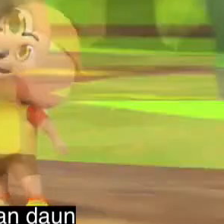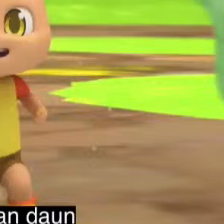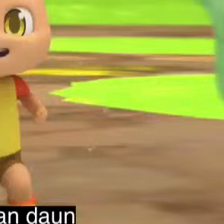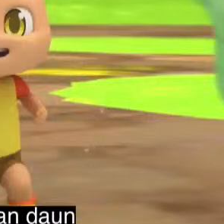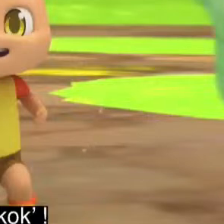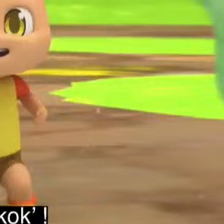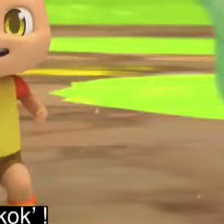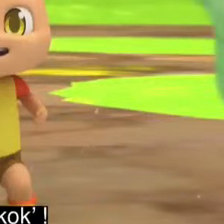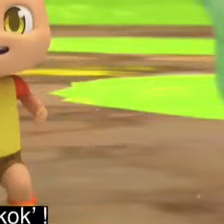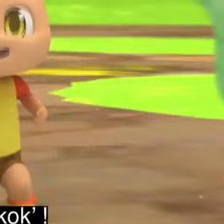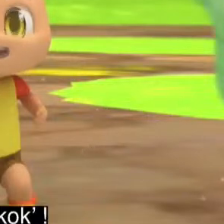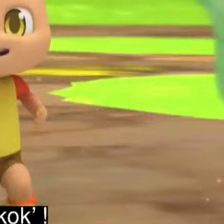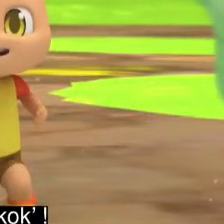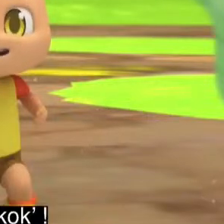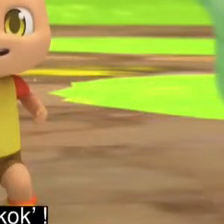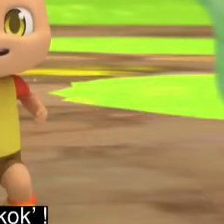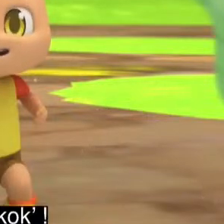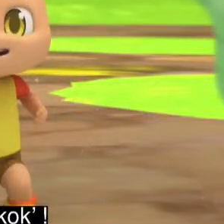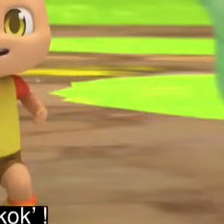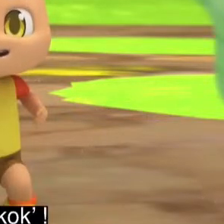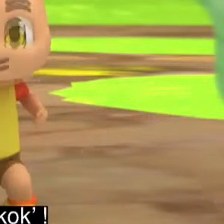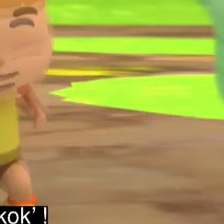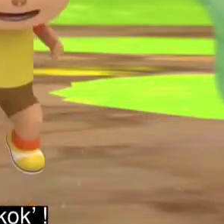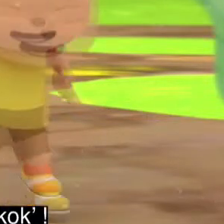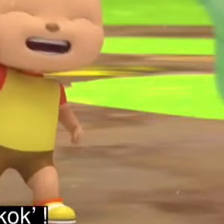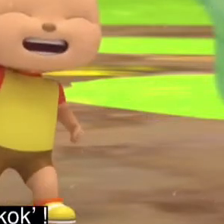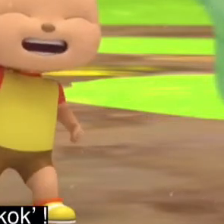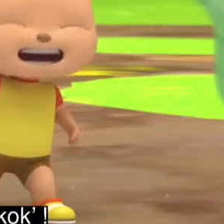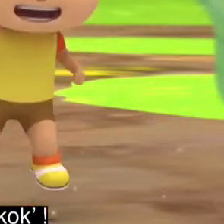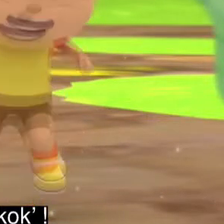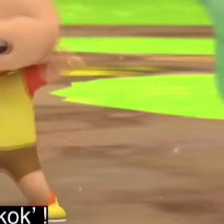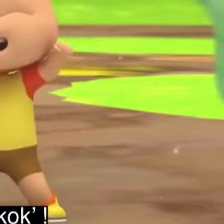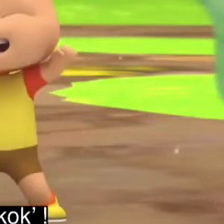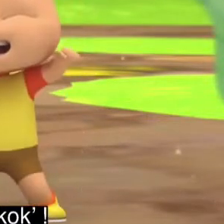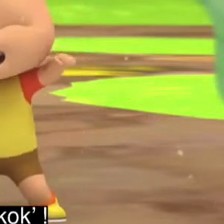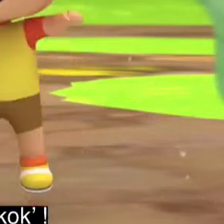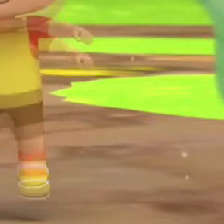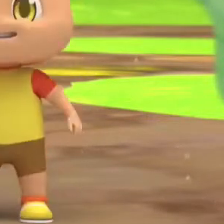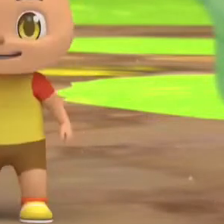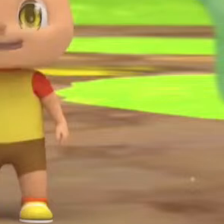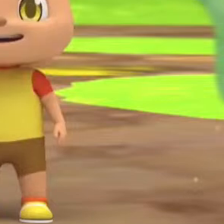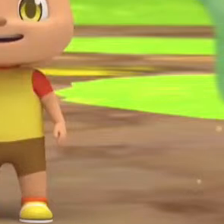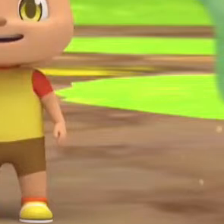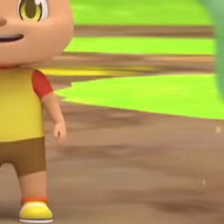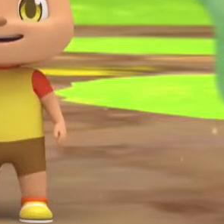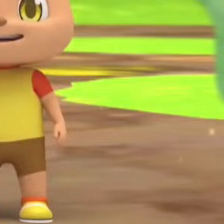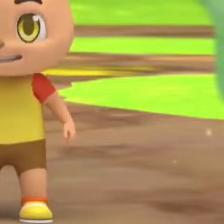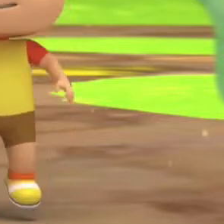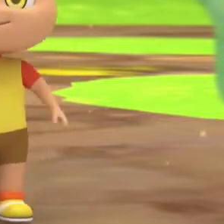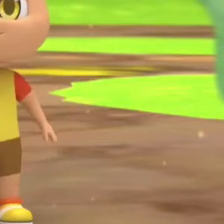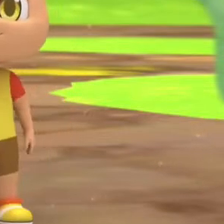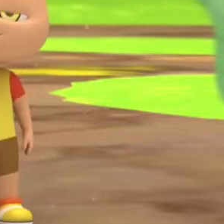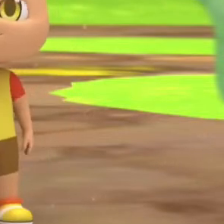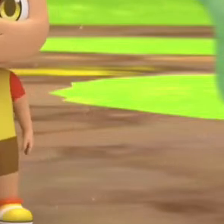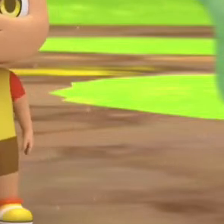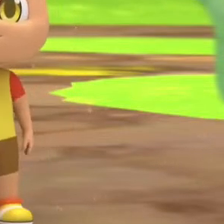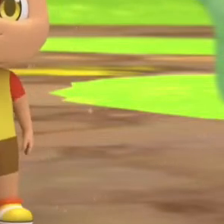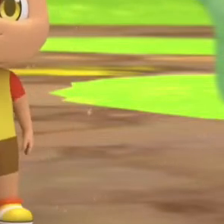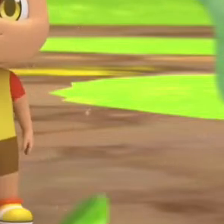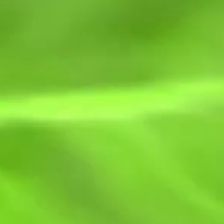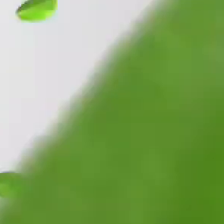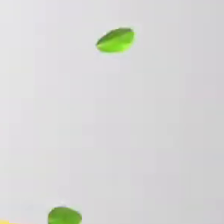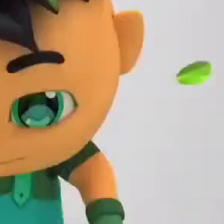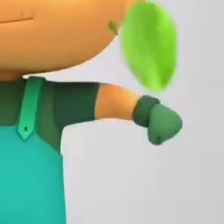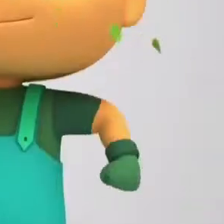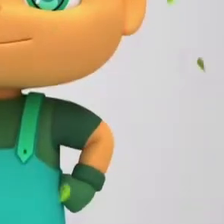daun bersama kita jayakan kempen penanaman 100 juta pokok Terima kasih kerana menghijaukan